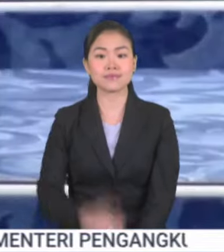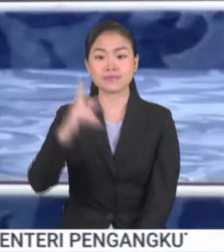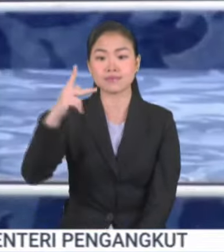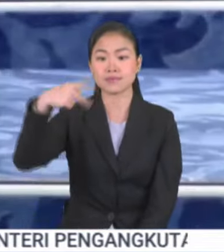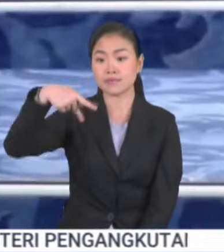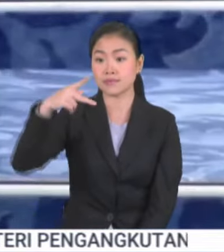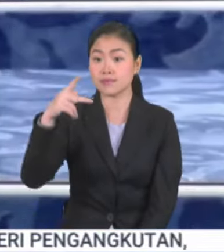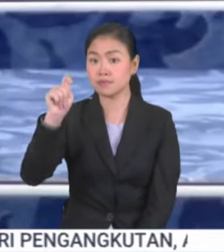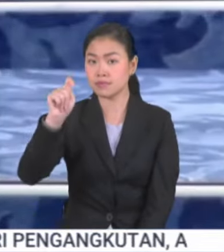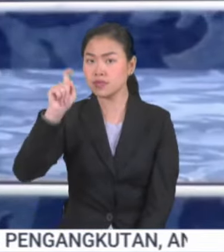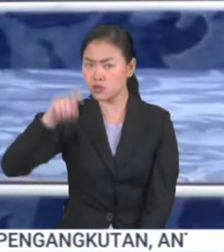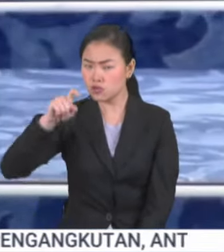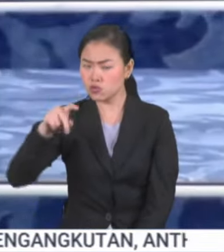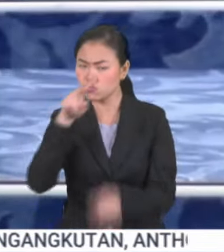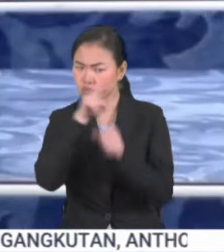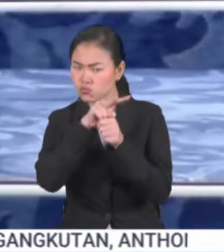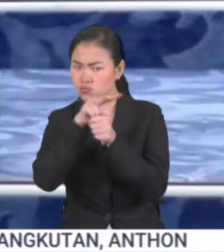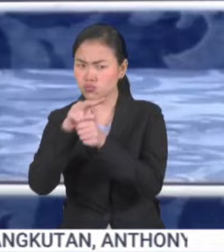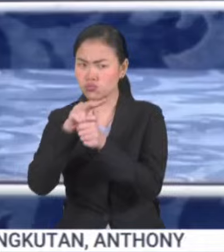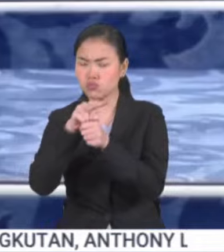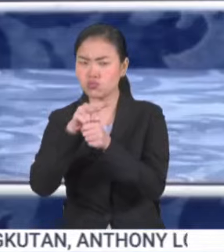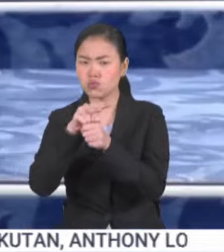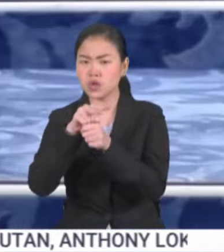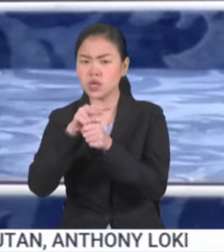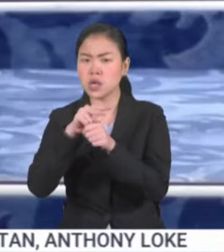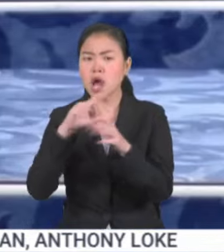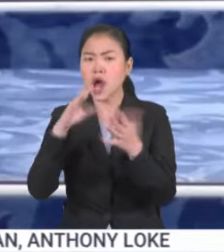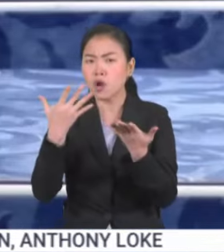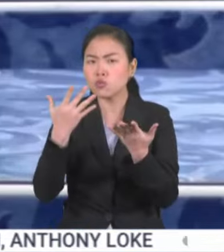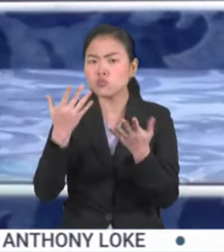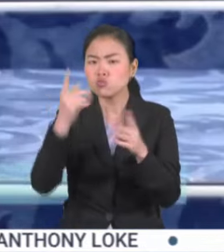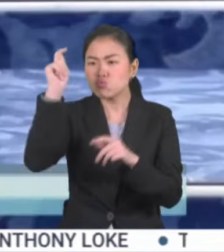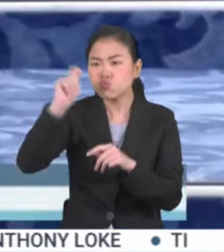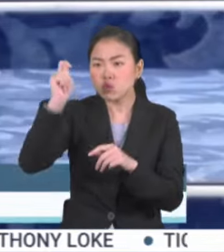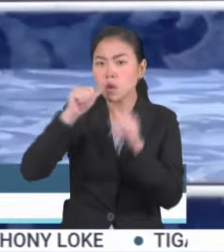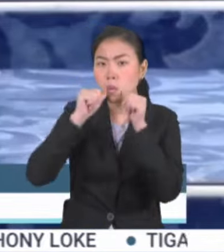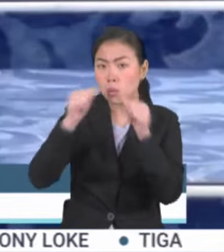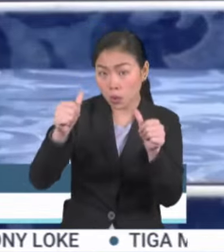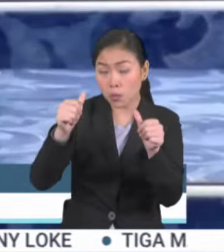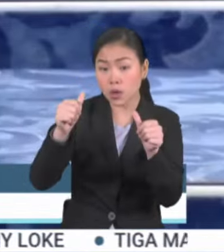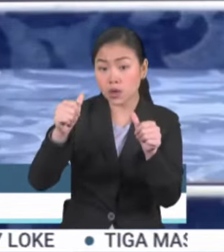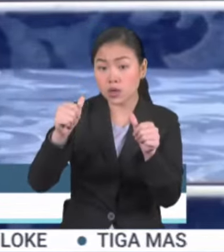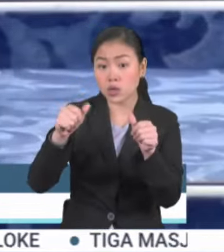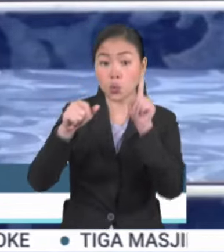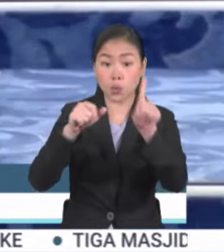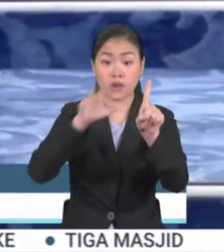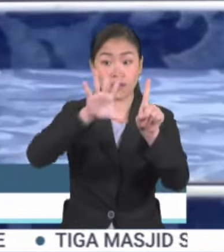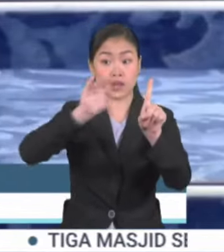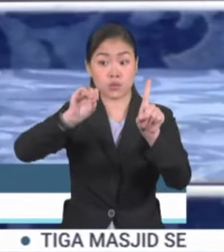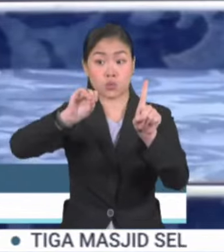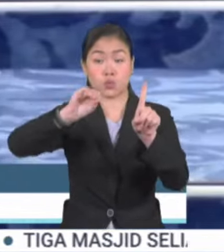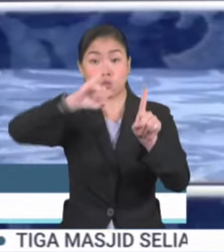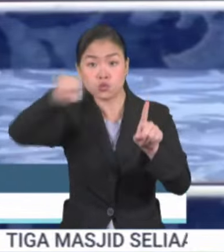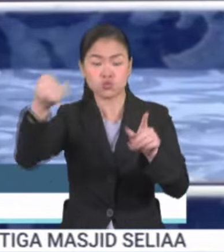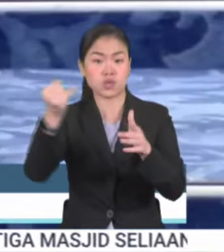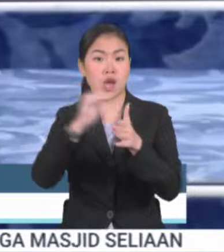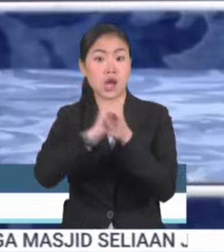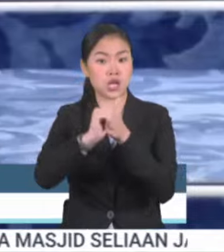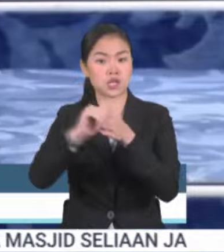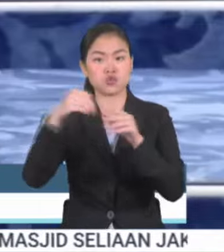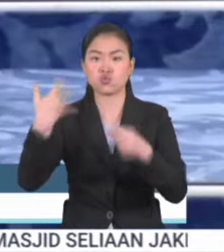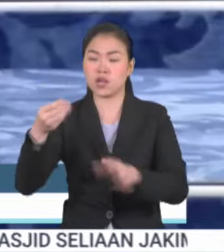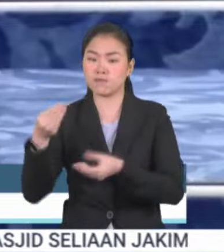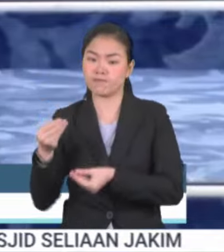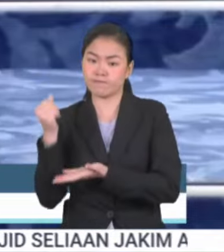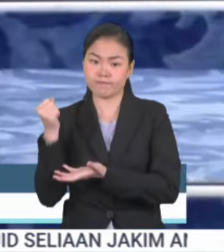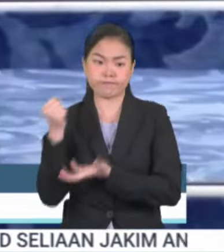KPKT harus memantau keadaan tandas awam. Maka 150 juta ringgit disediakan bagi